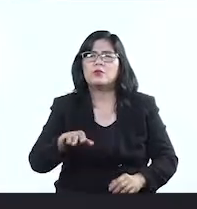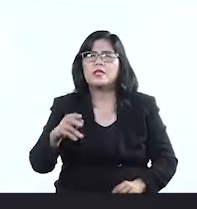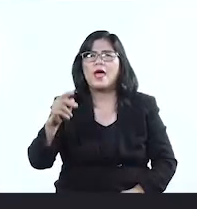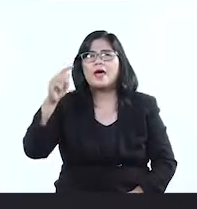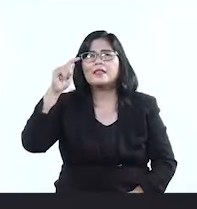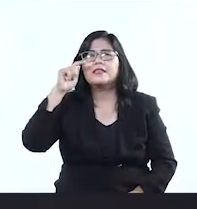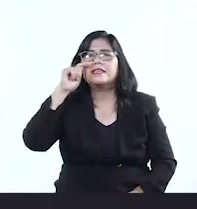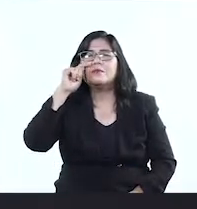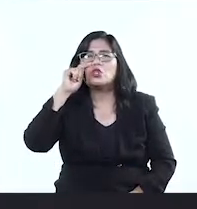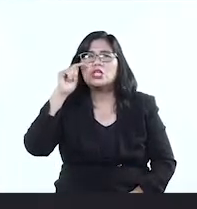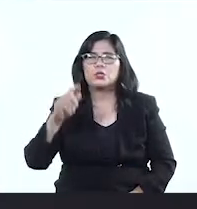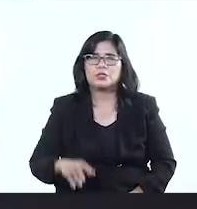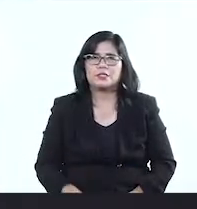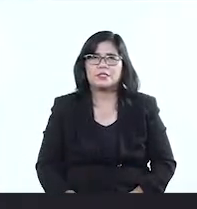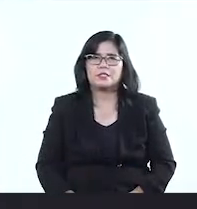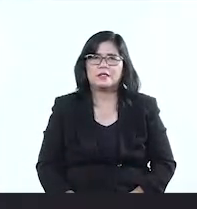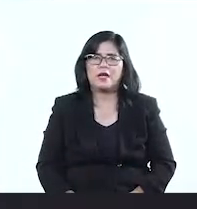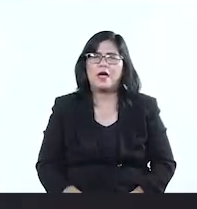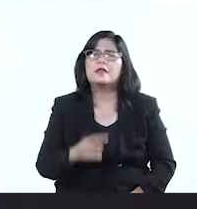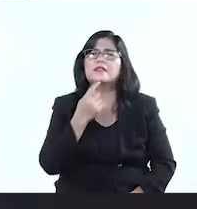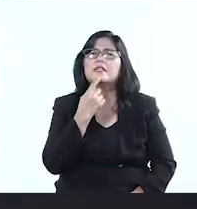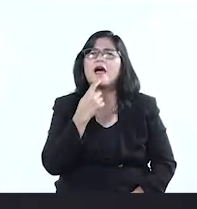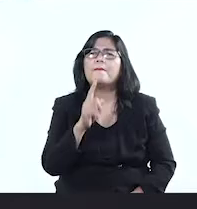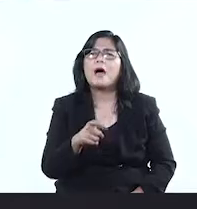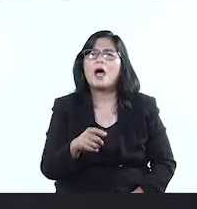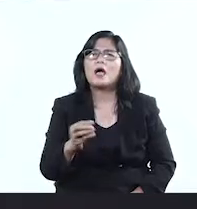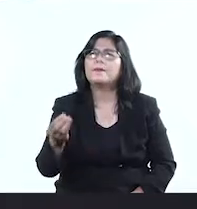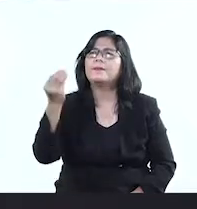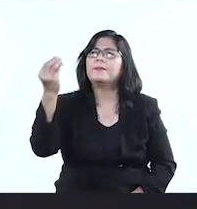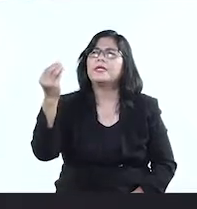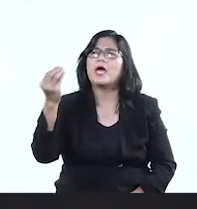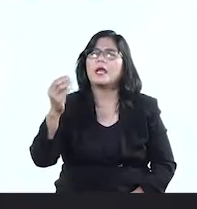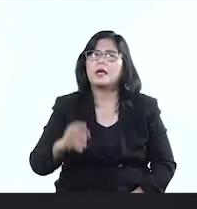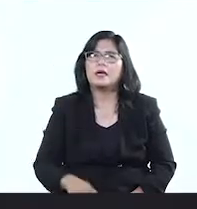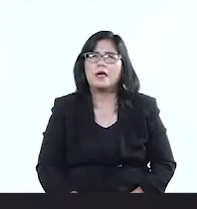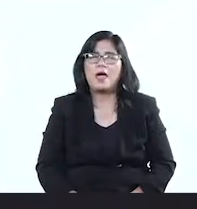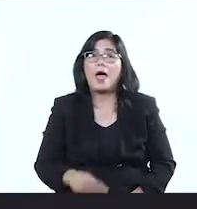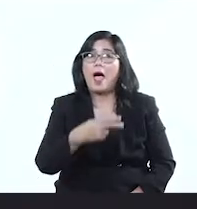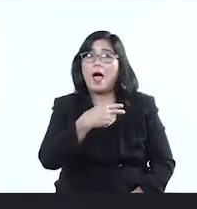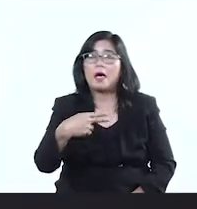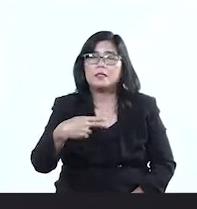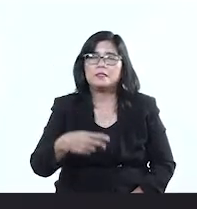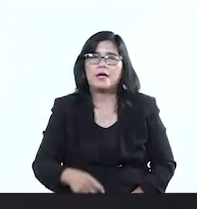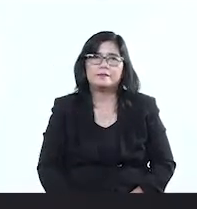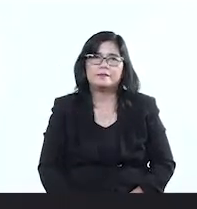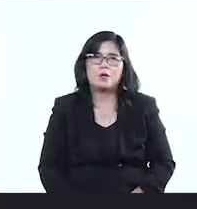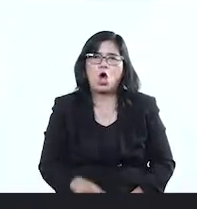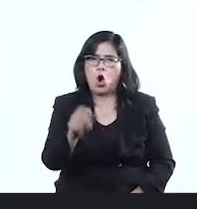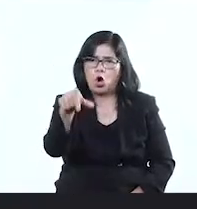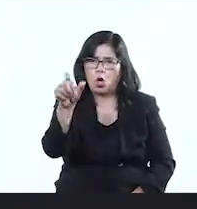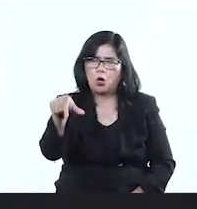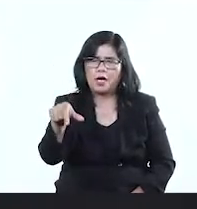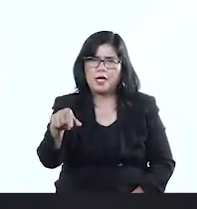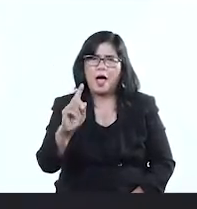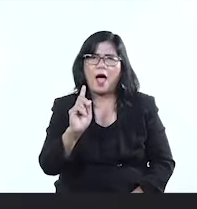sedang bicara tentang kepemimpinan para pernah tua kita Hai jadi artinya Hai orang-orang yang